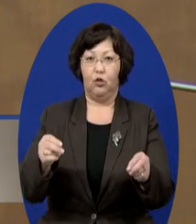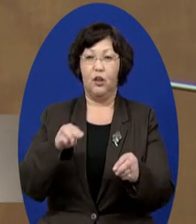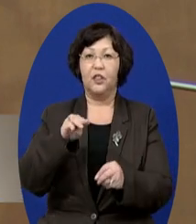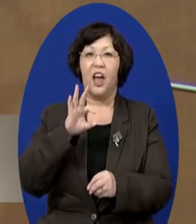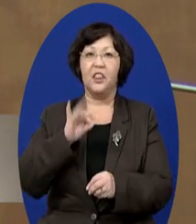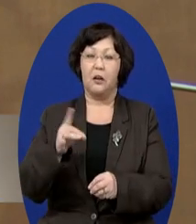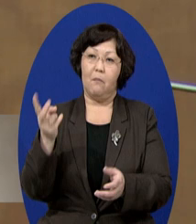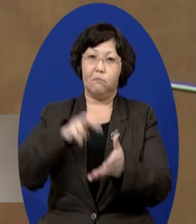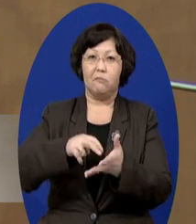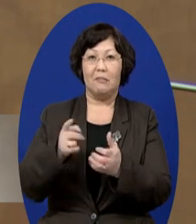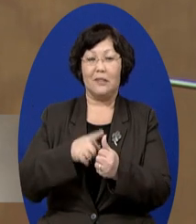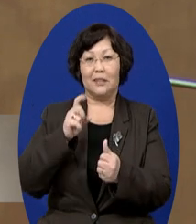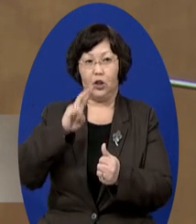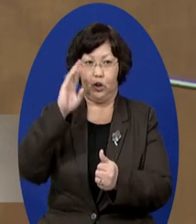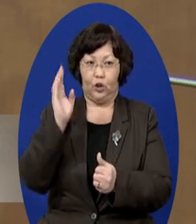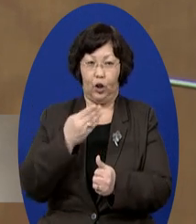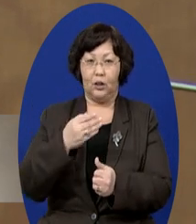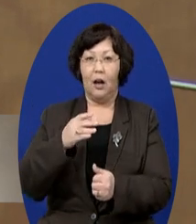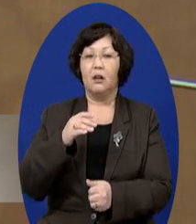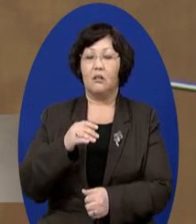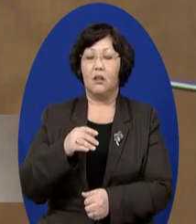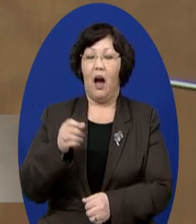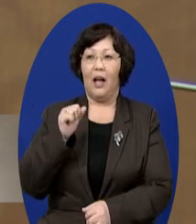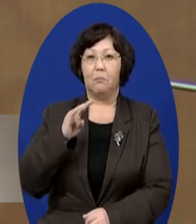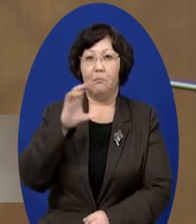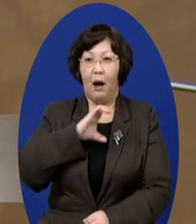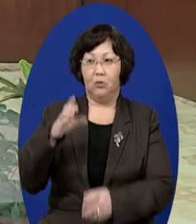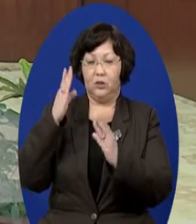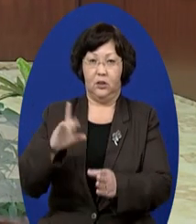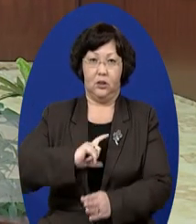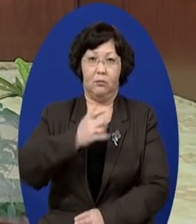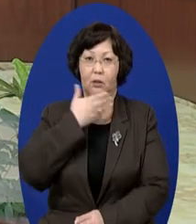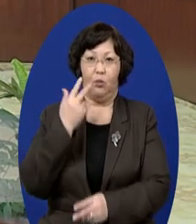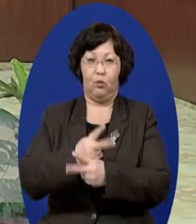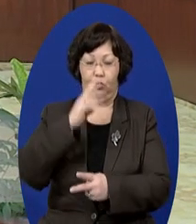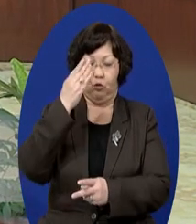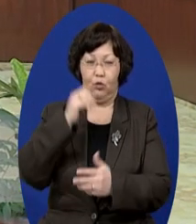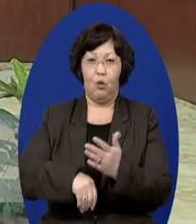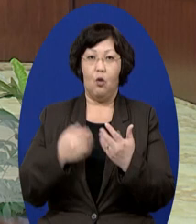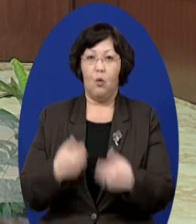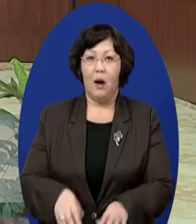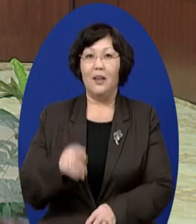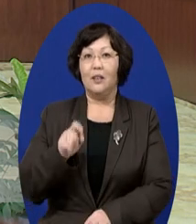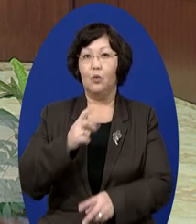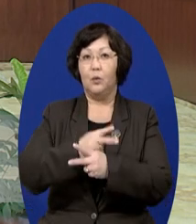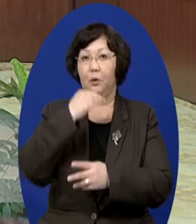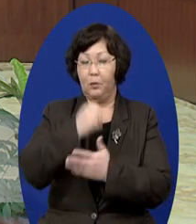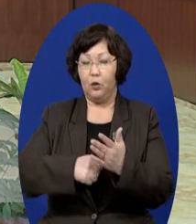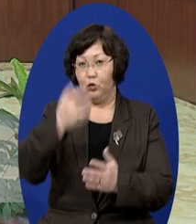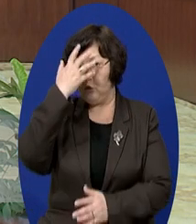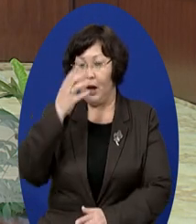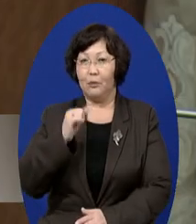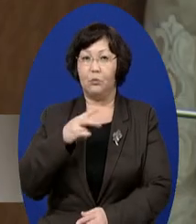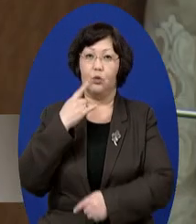заасан мэдээллийг албаны нууц хамааруулж болохгүй гэсэн одоо маш тодорхой томьёолыг хуулинд оруулж өгсөн. Нийтийн мэдээллийн ил тод байдлын тухай хуулийг баталснаар төрийн болон